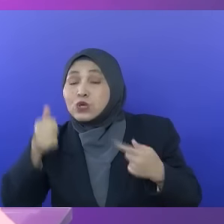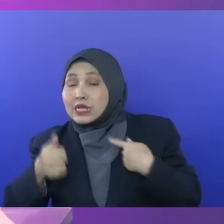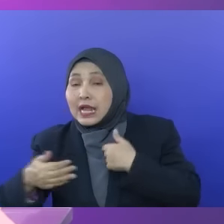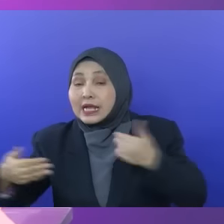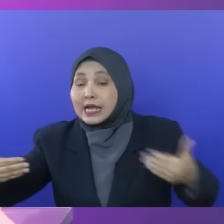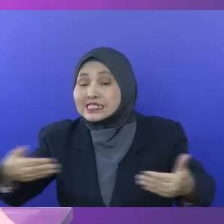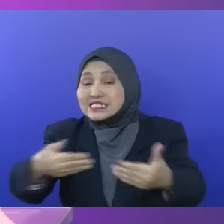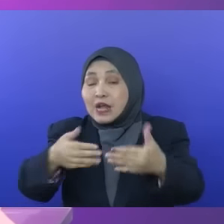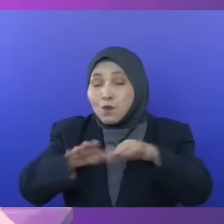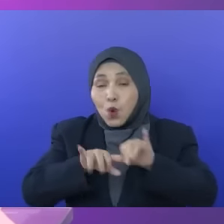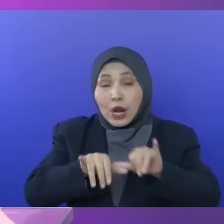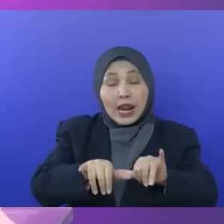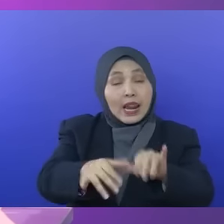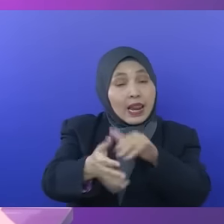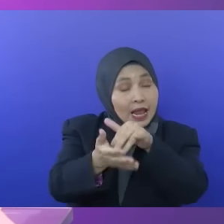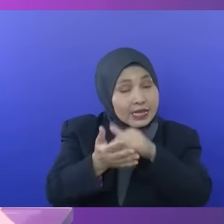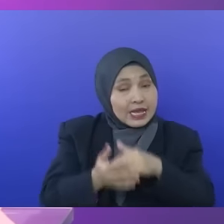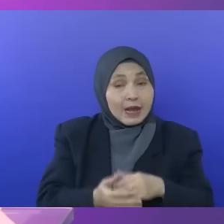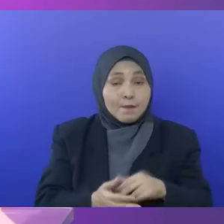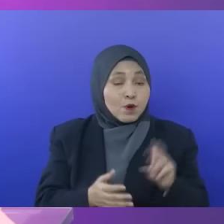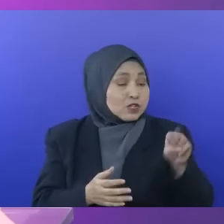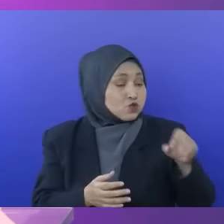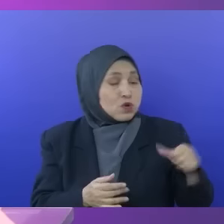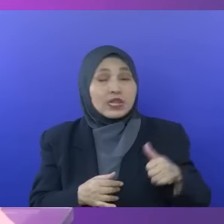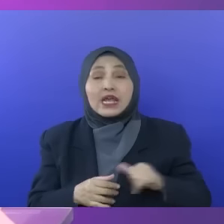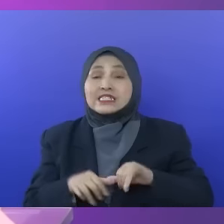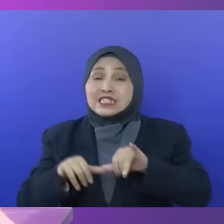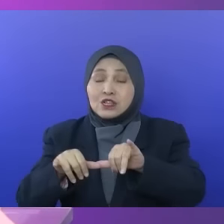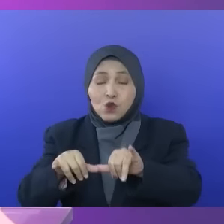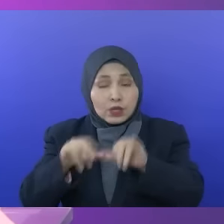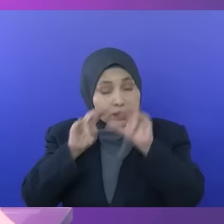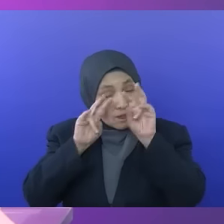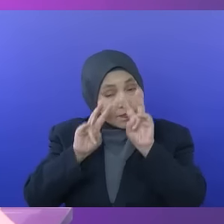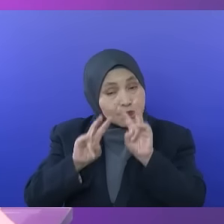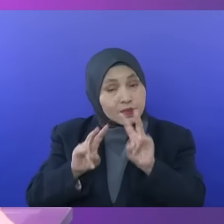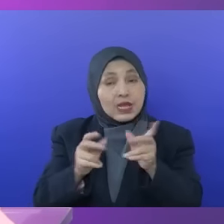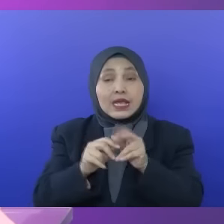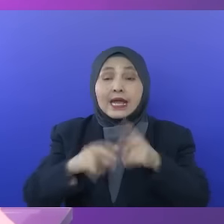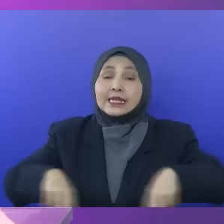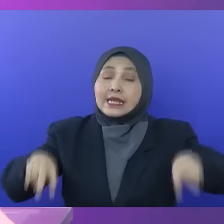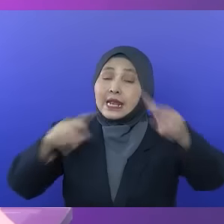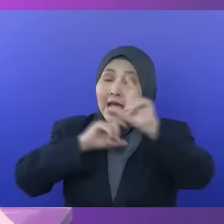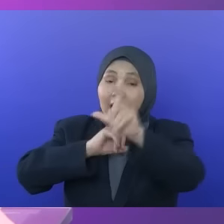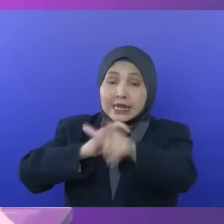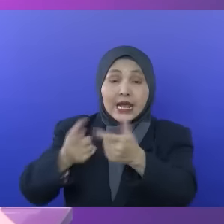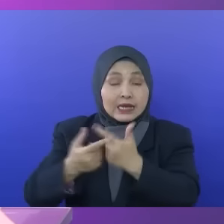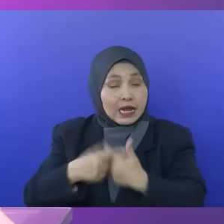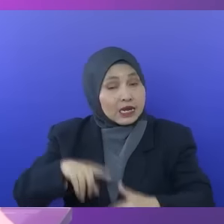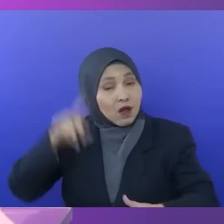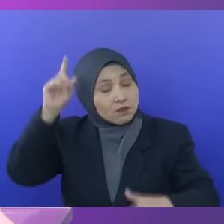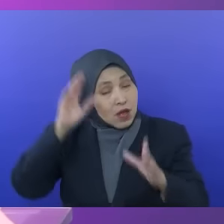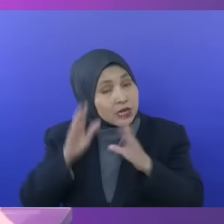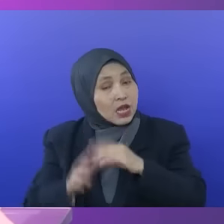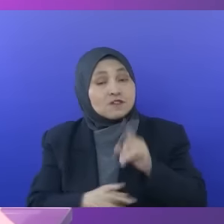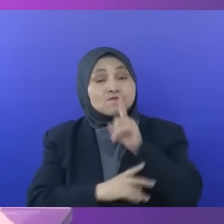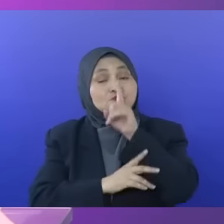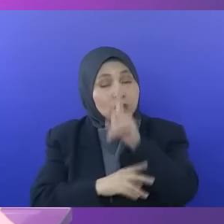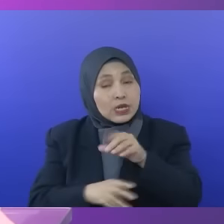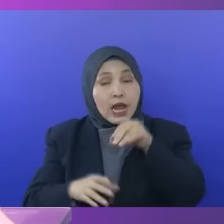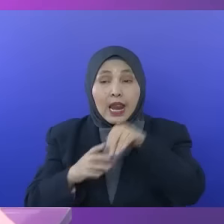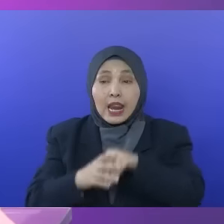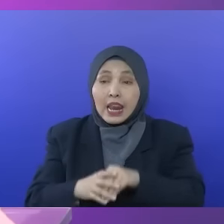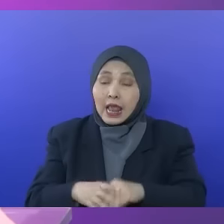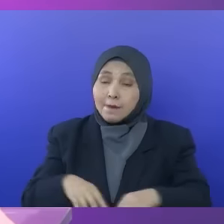meneruskan halaman yang seterusnya dengan tatapan dengan nilai hadiah daripada Allah dan sudah tentunya dalam